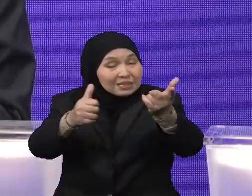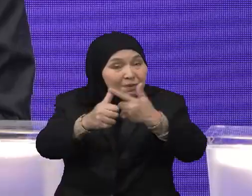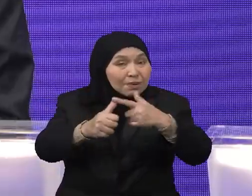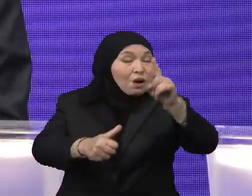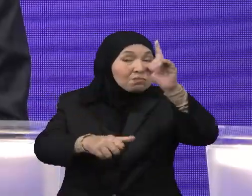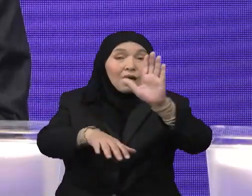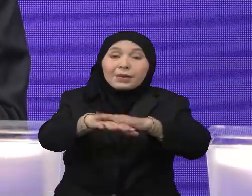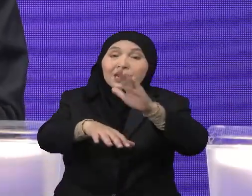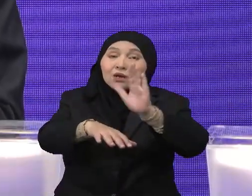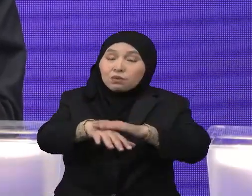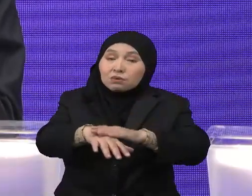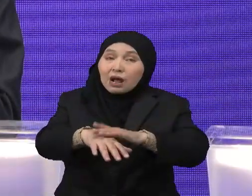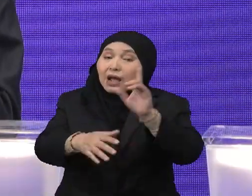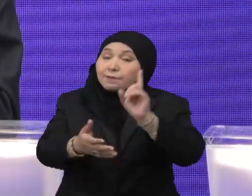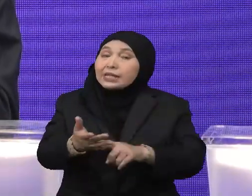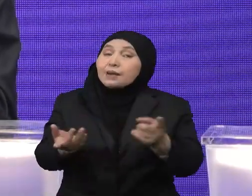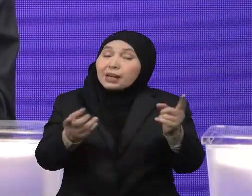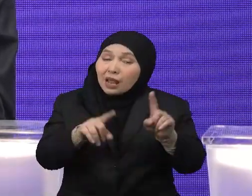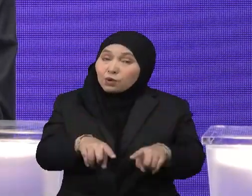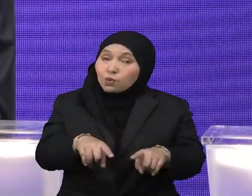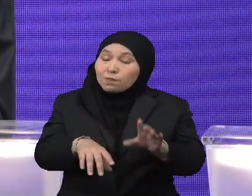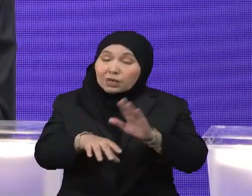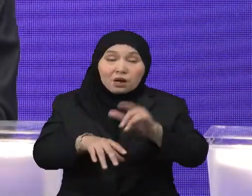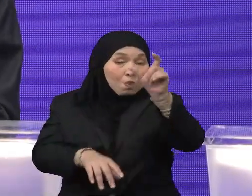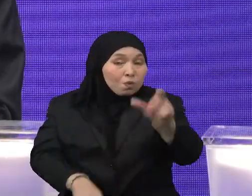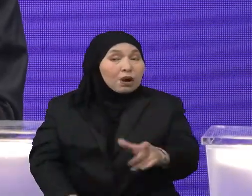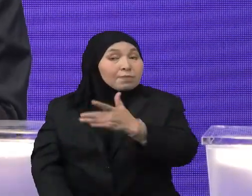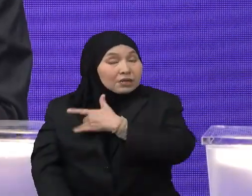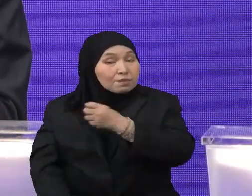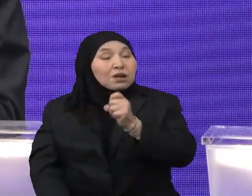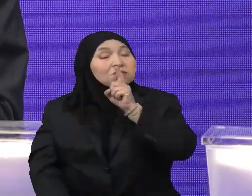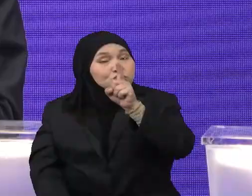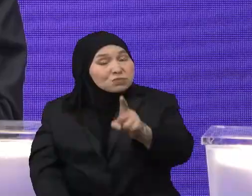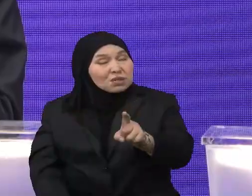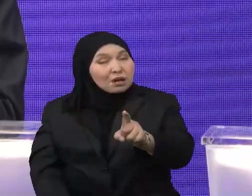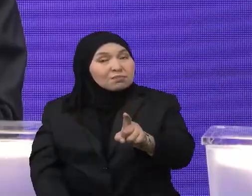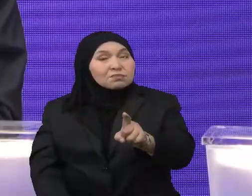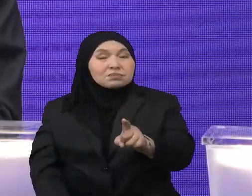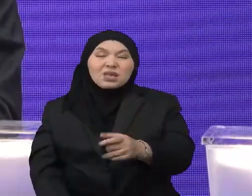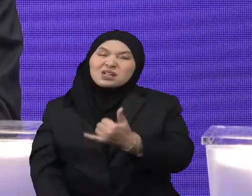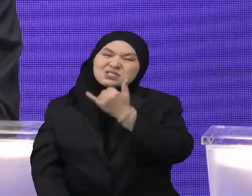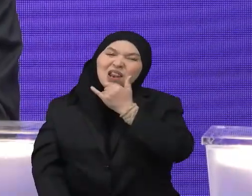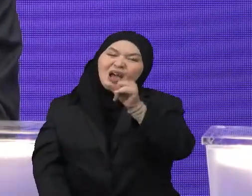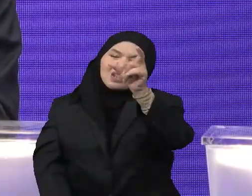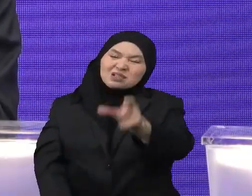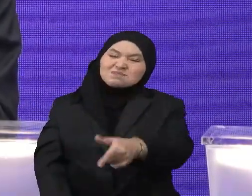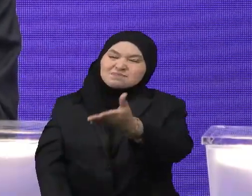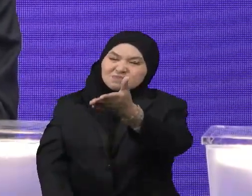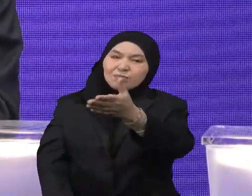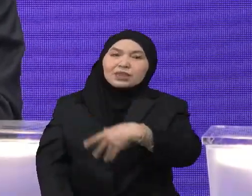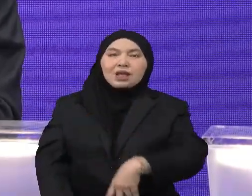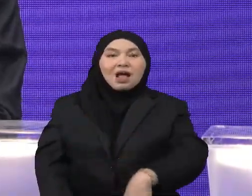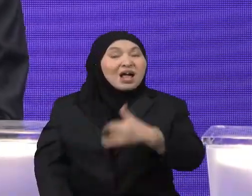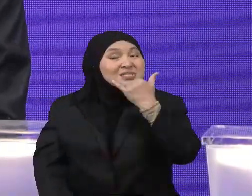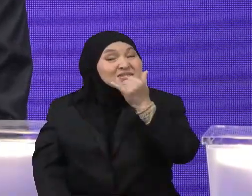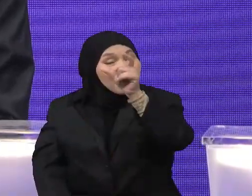Allah menegur apa yang berlaku terhadap orang yang beriman Sebenarnya dia adalah kesalahan kamu sendiri dan